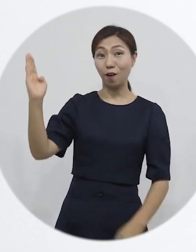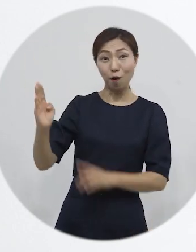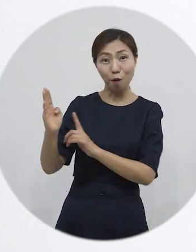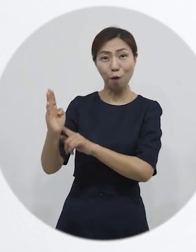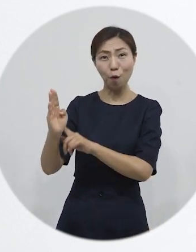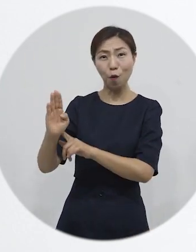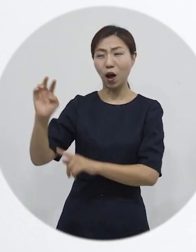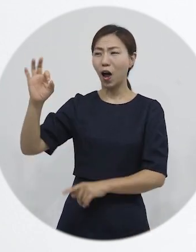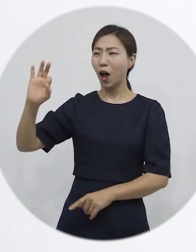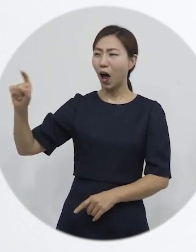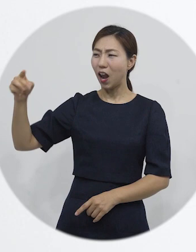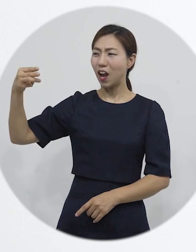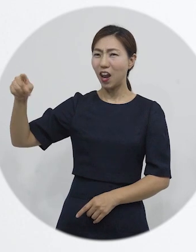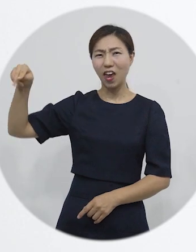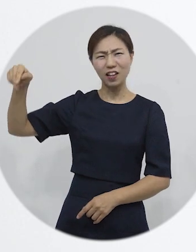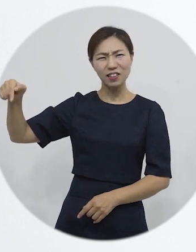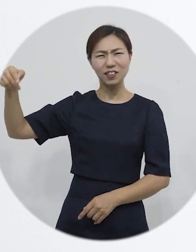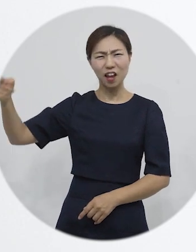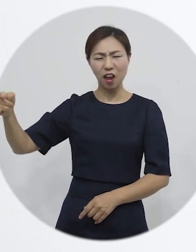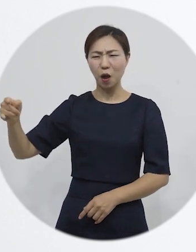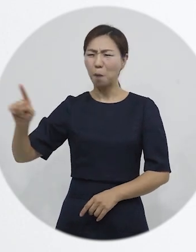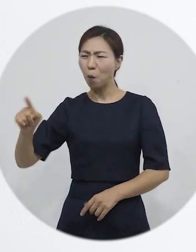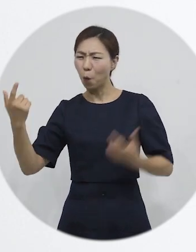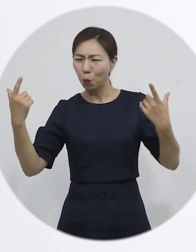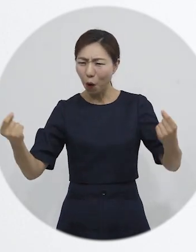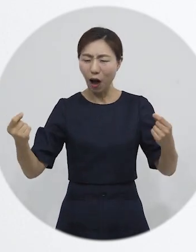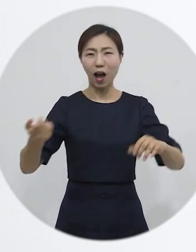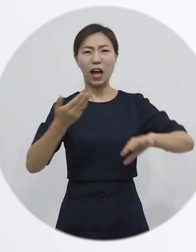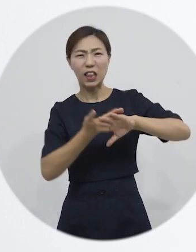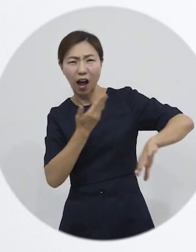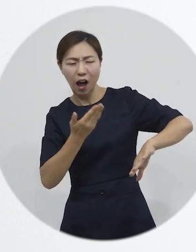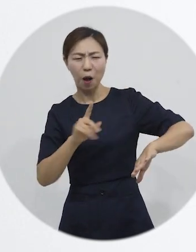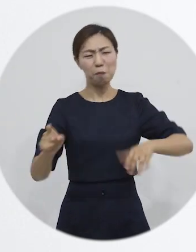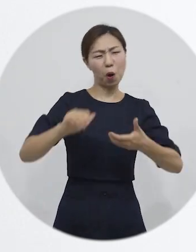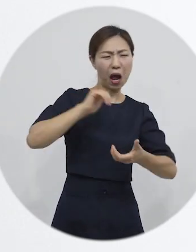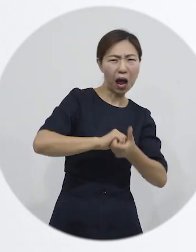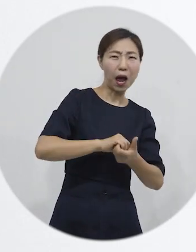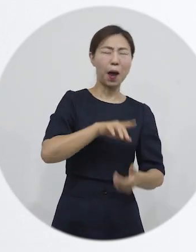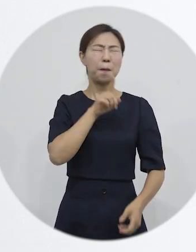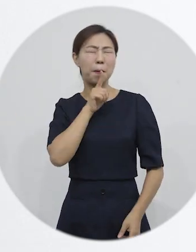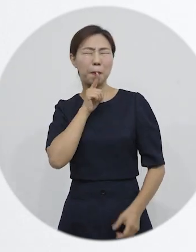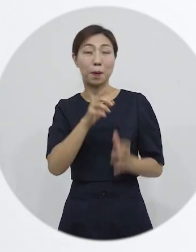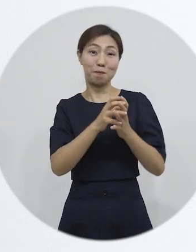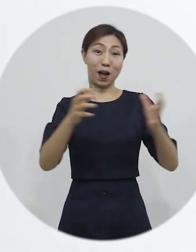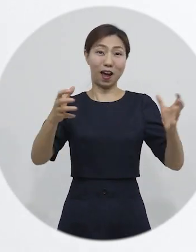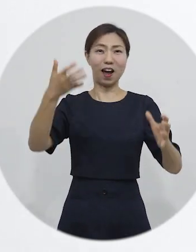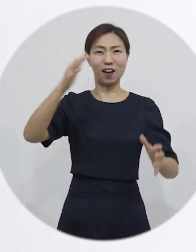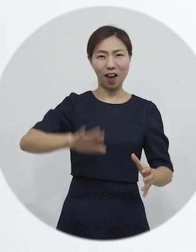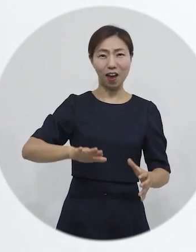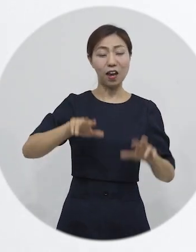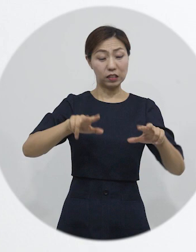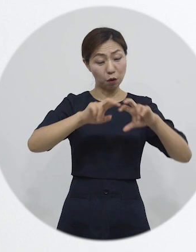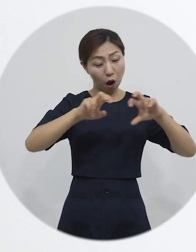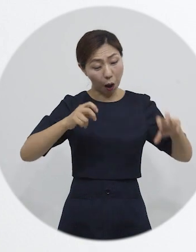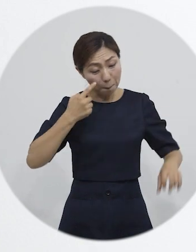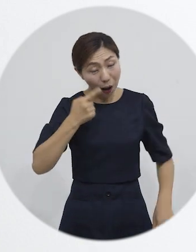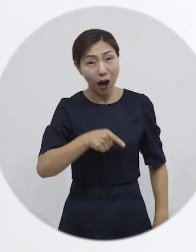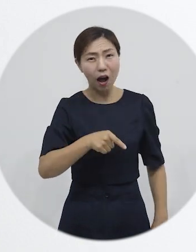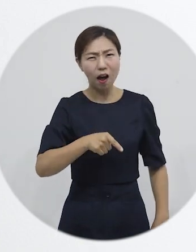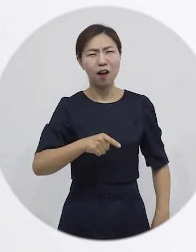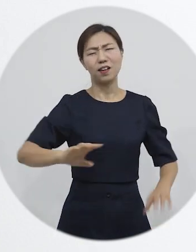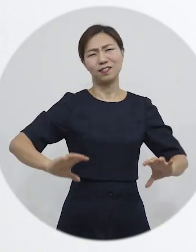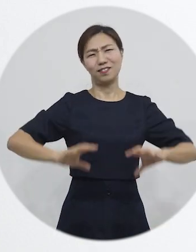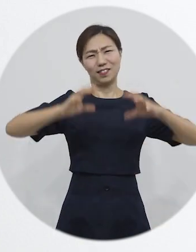알레그레에서 하는 제도와 뭐가 다르고 뭐가 문제고 뭐가 한계야 이런 얘기를 되게 많이 했는데요. 지금 시점에서 보면